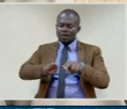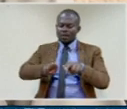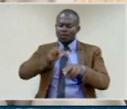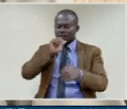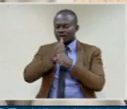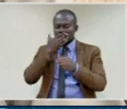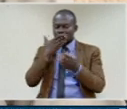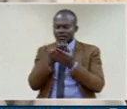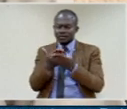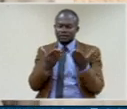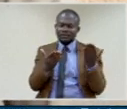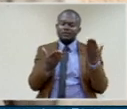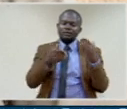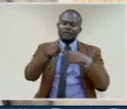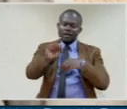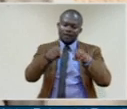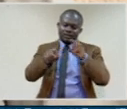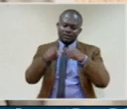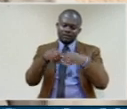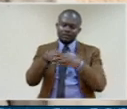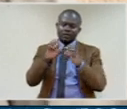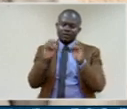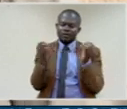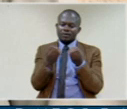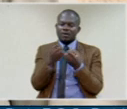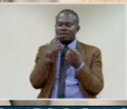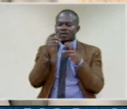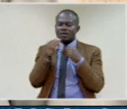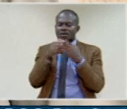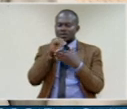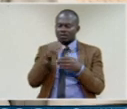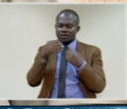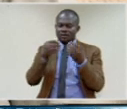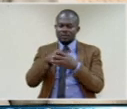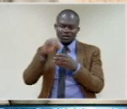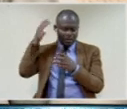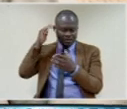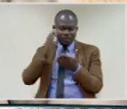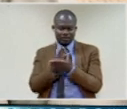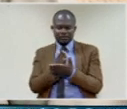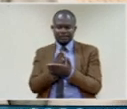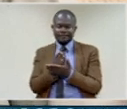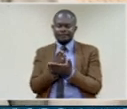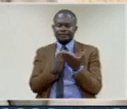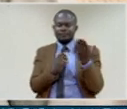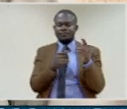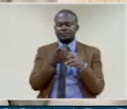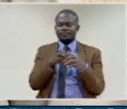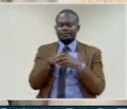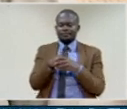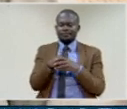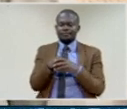kudakora neza akabishinja uriya muryango avuga yuko utatanze amakuru nyawo yaturukaga